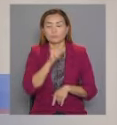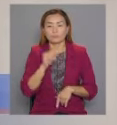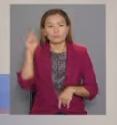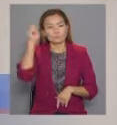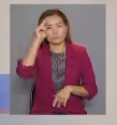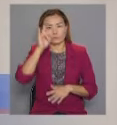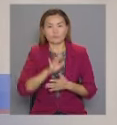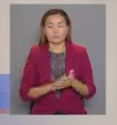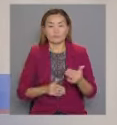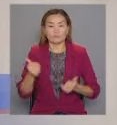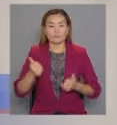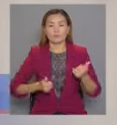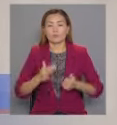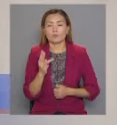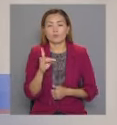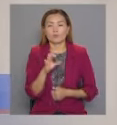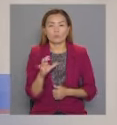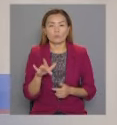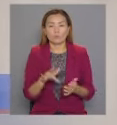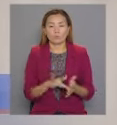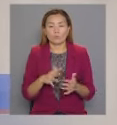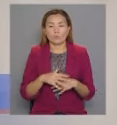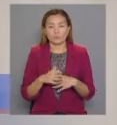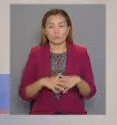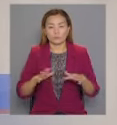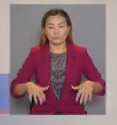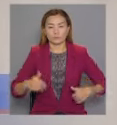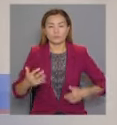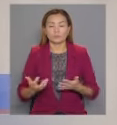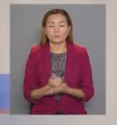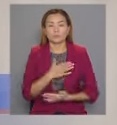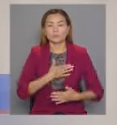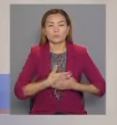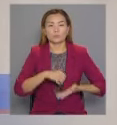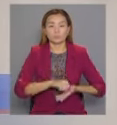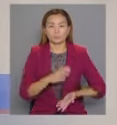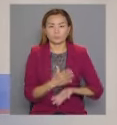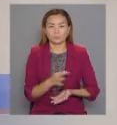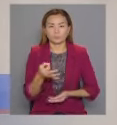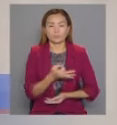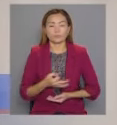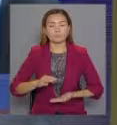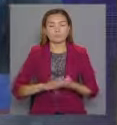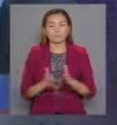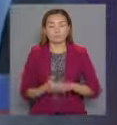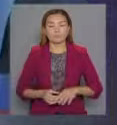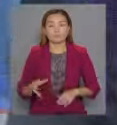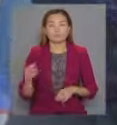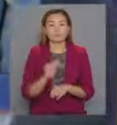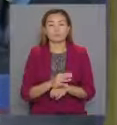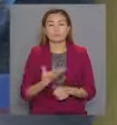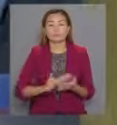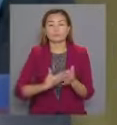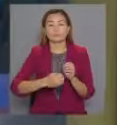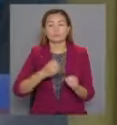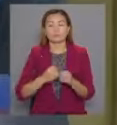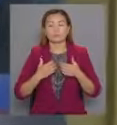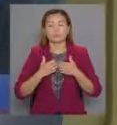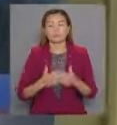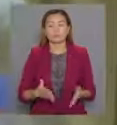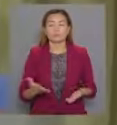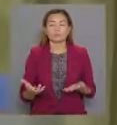региональных чемпионатах World Skills в городе Кокшетау и, конечно же, принимала активное участие в областных мероприятиях. Кроме того, около 10